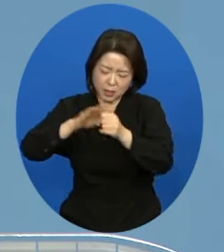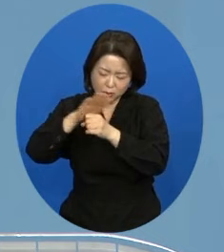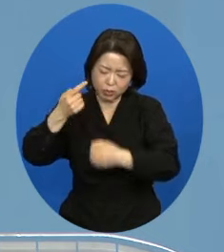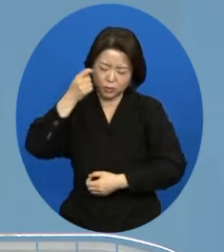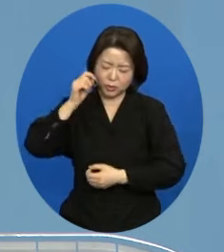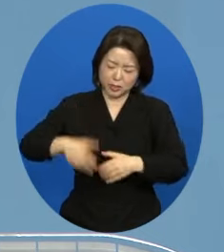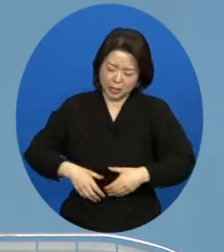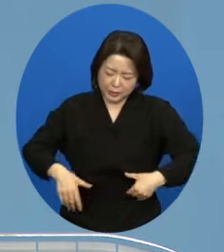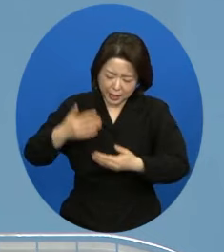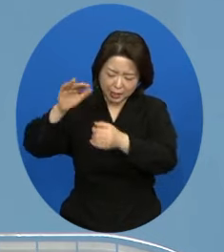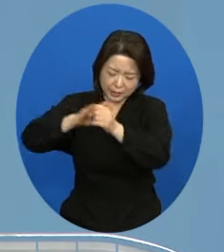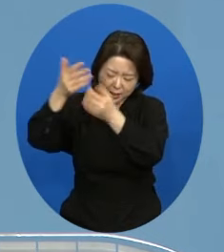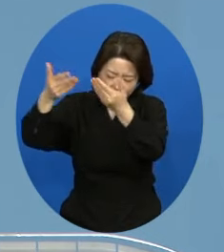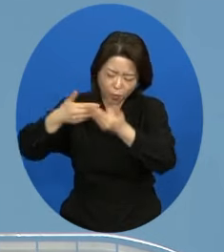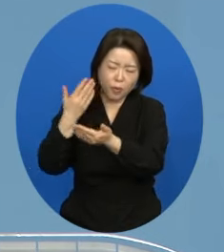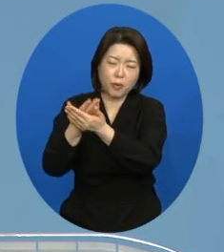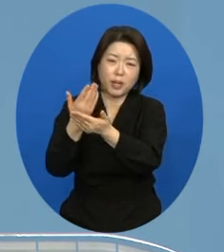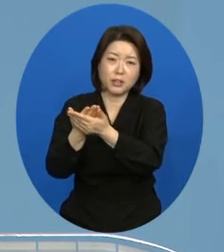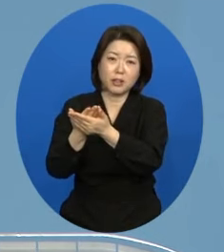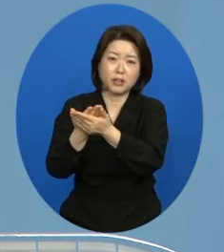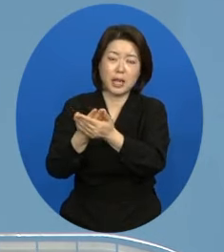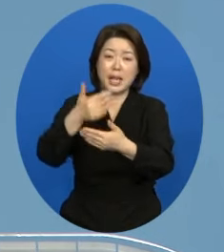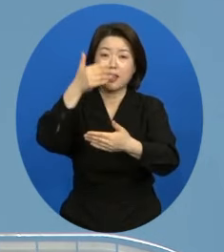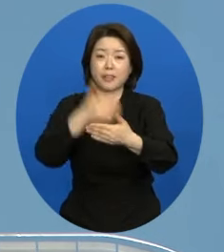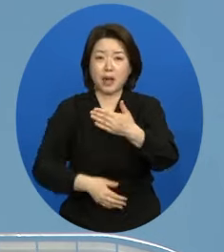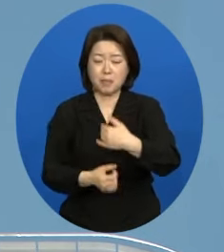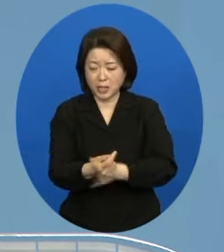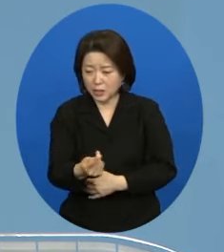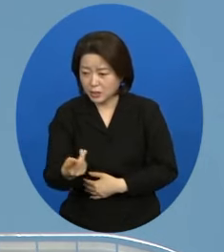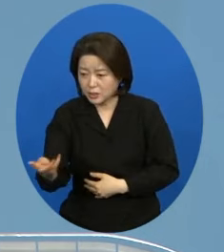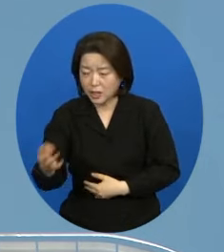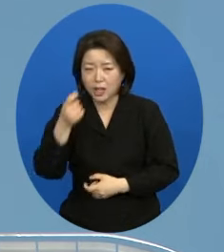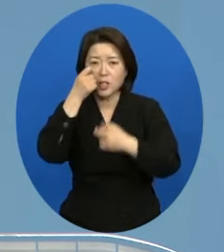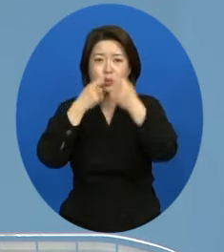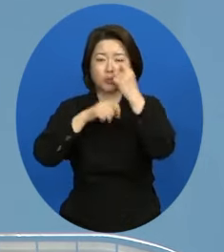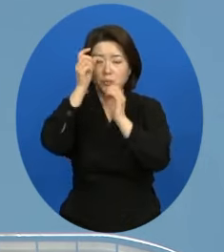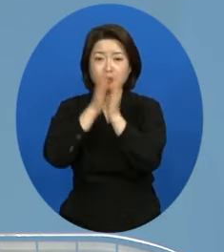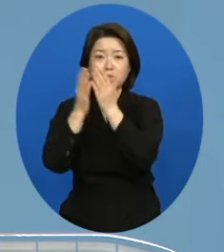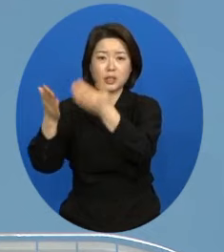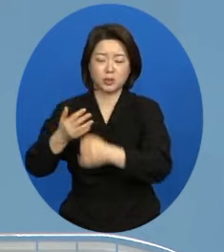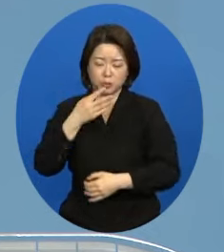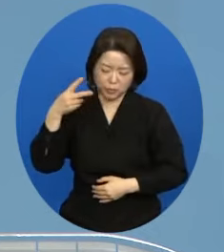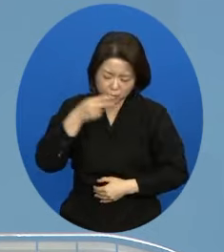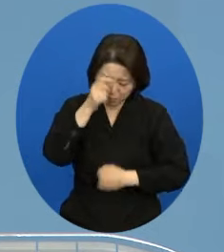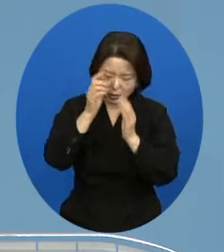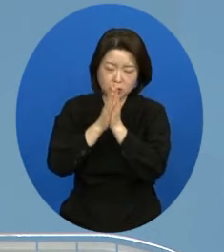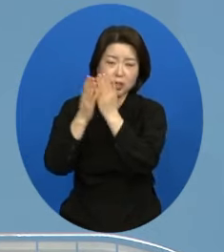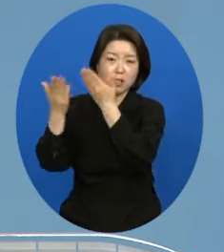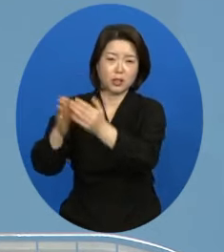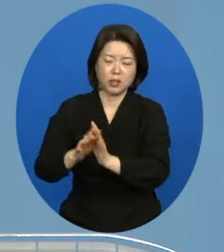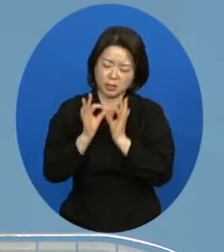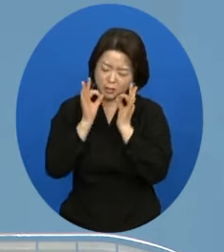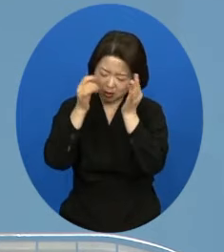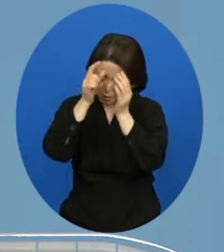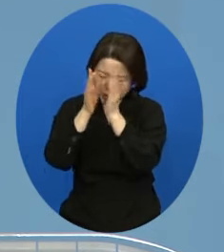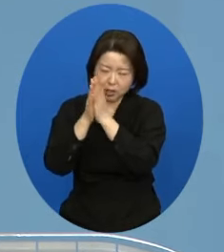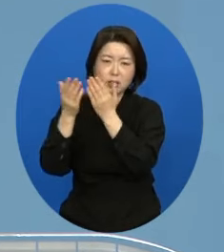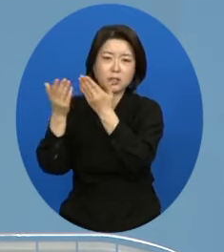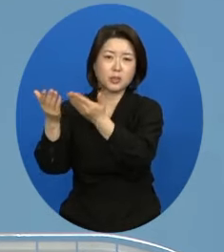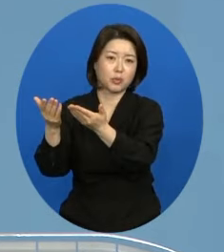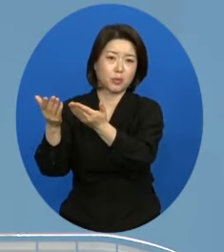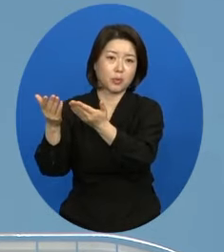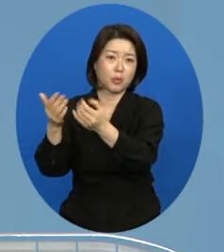자비를 구하였던 남아 있던 이들의 눈물의 기도 금식의 기도 박한 기도에